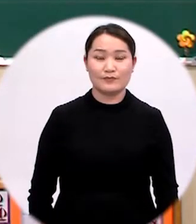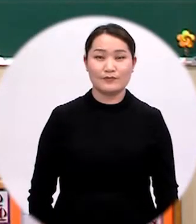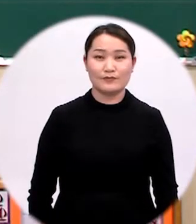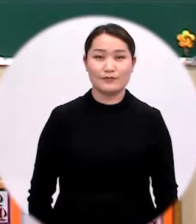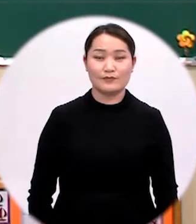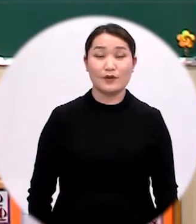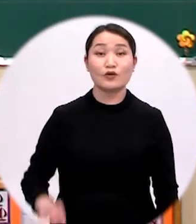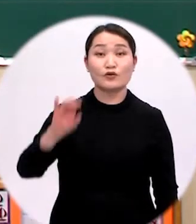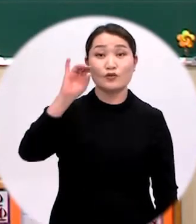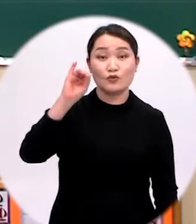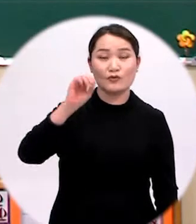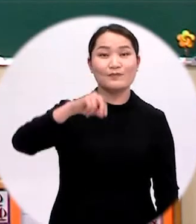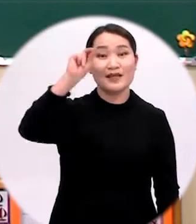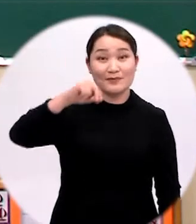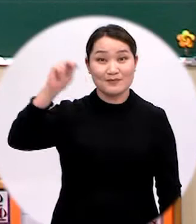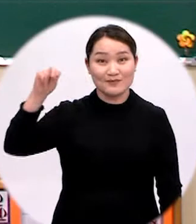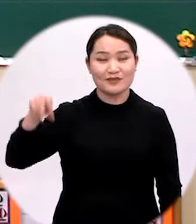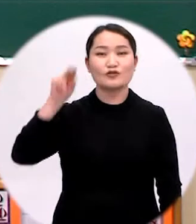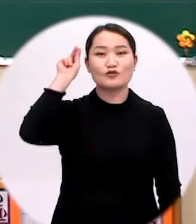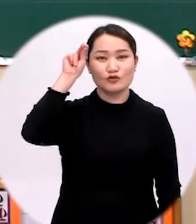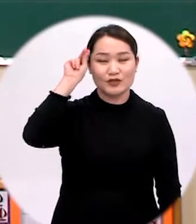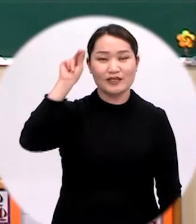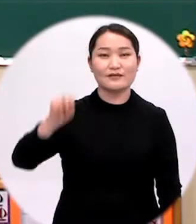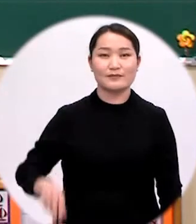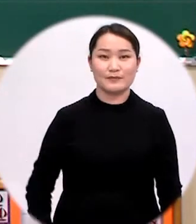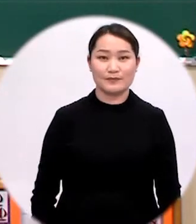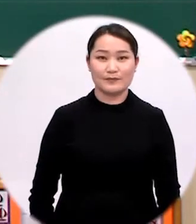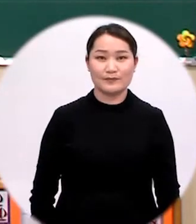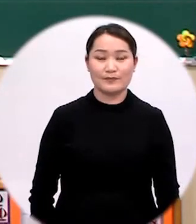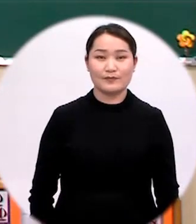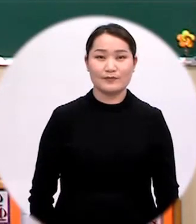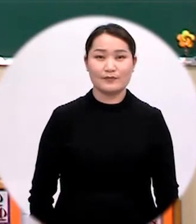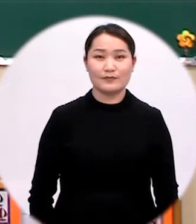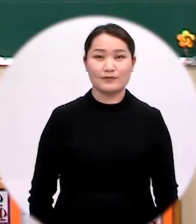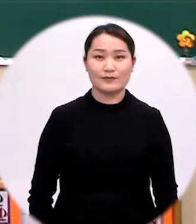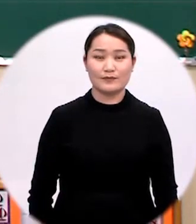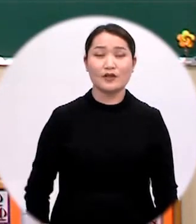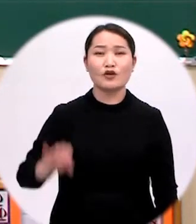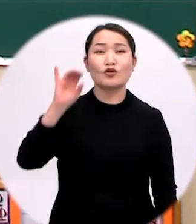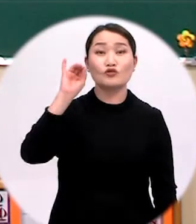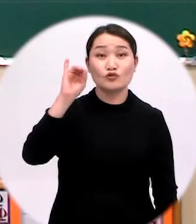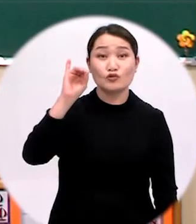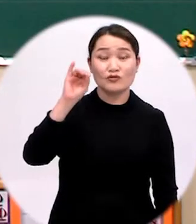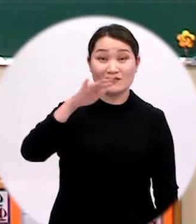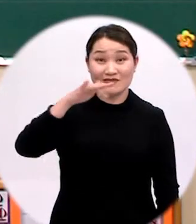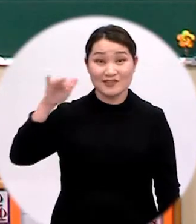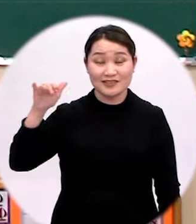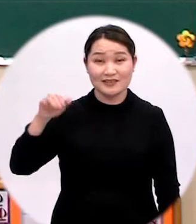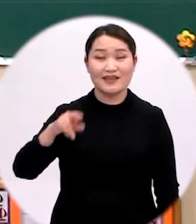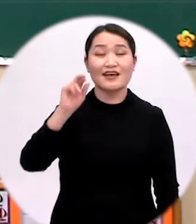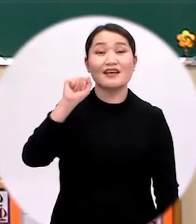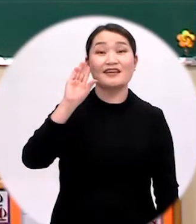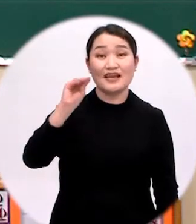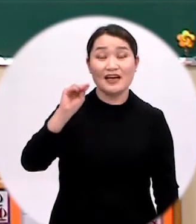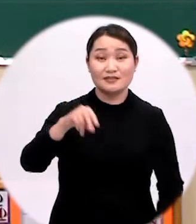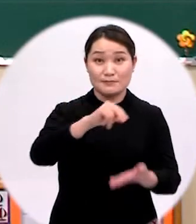Юу үсгээ бичиж сурах ёстой. Юу үсэг маань ямар зурлагаас бүтэж байна? Зурлагуудыг хэрхэн